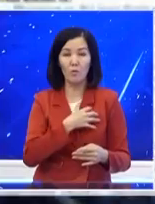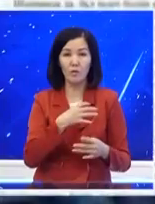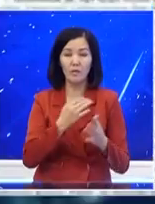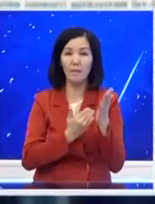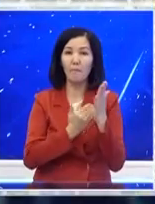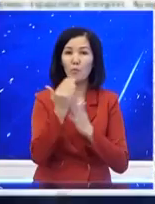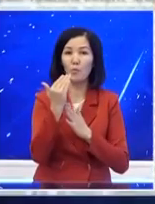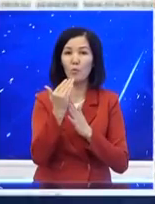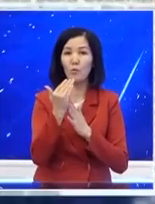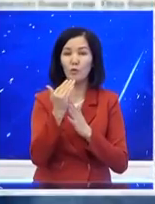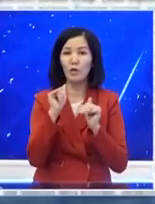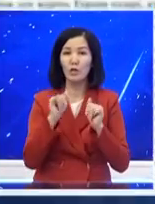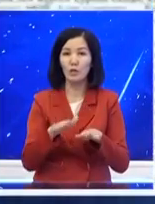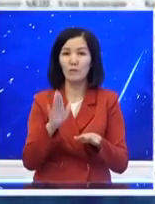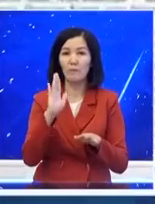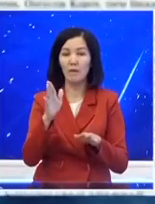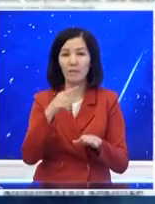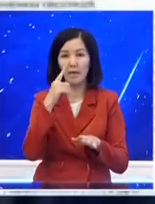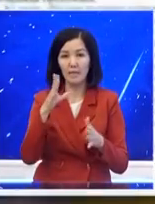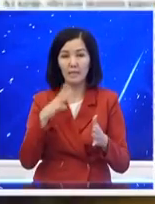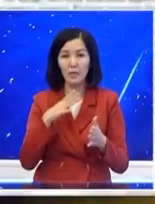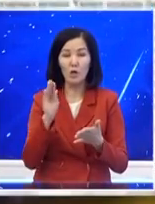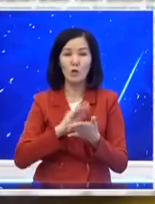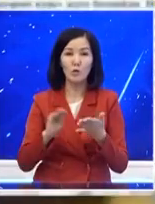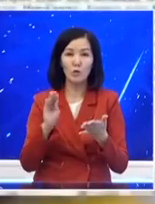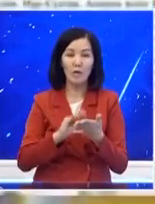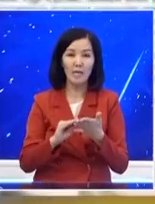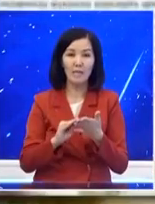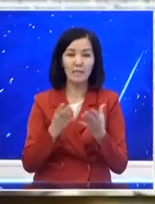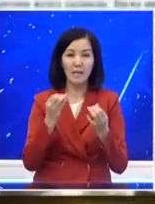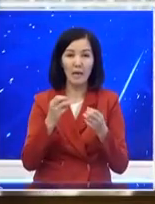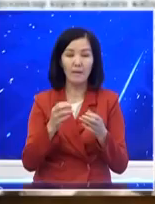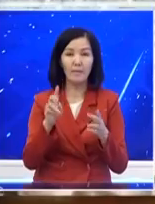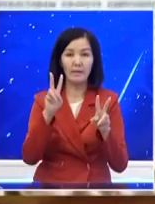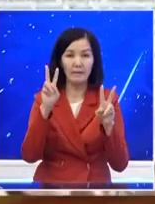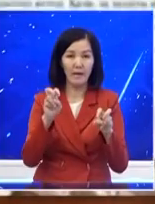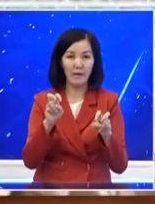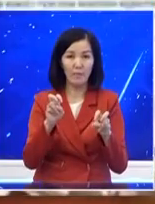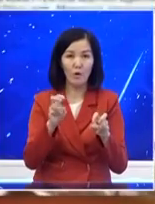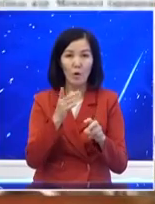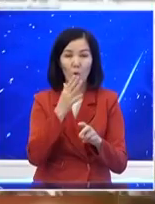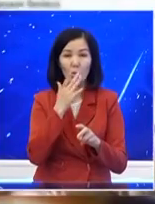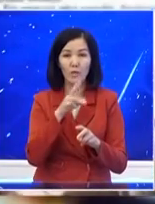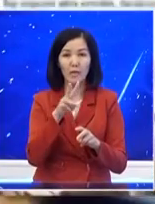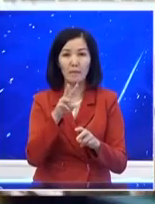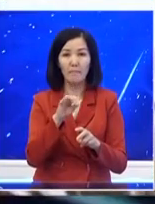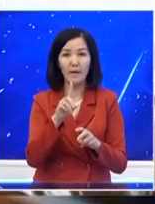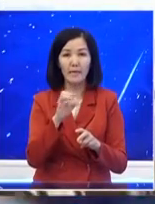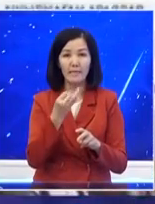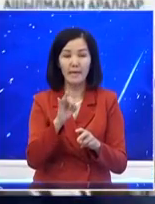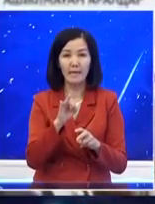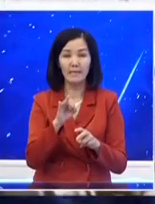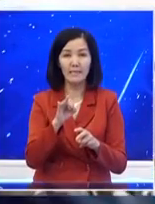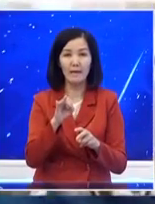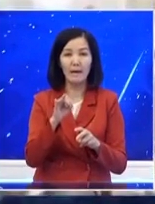көтеру жөнінде шешім қабылданғанын тілге тиек етті. Журналист көтерген тағы бір мәселе бойынша ұлттар мозаикасына қатысты